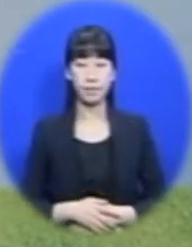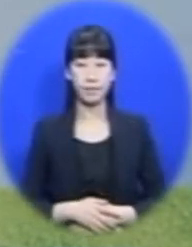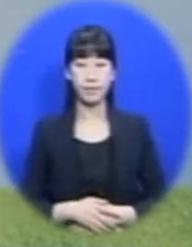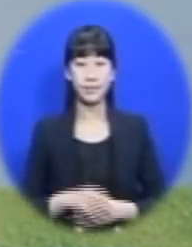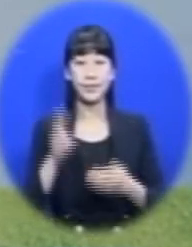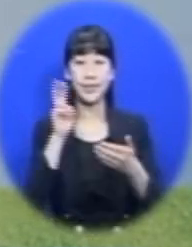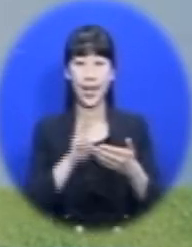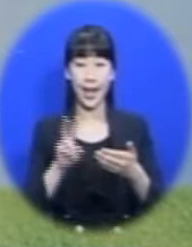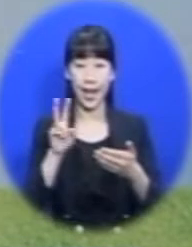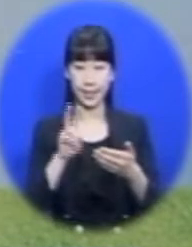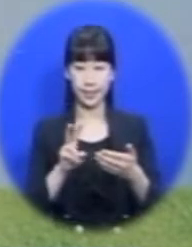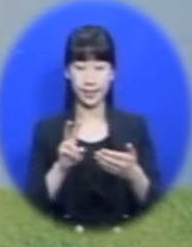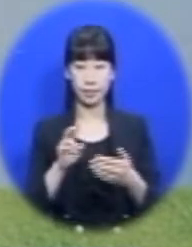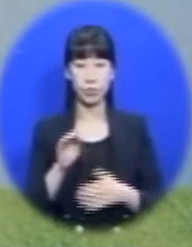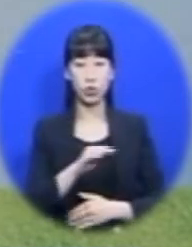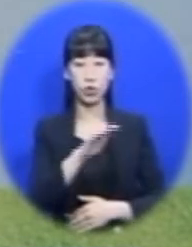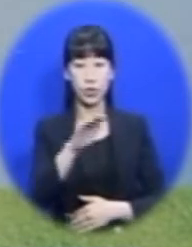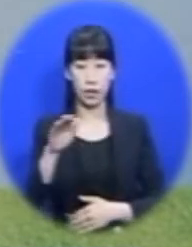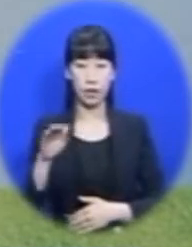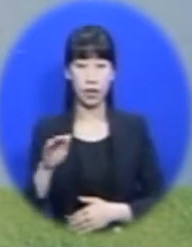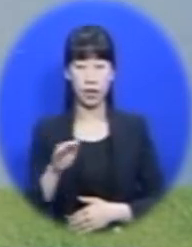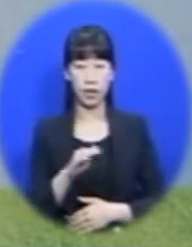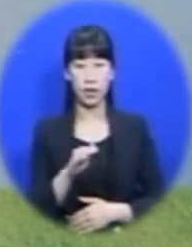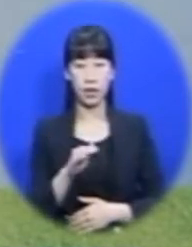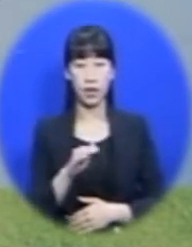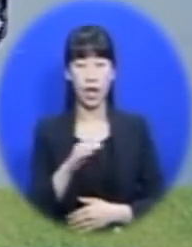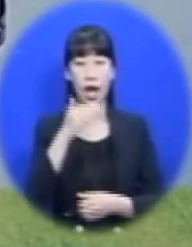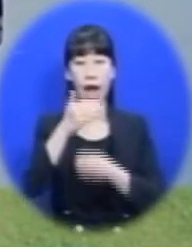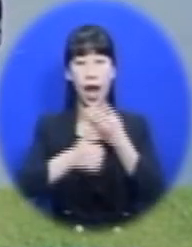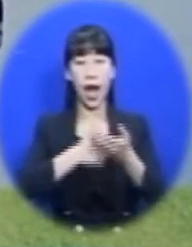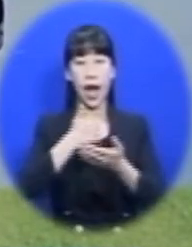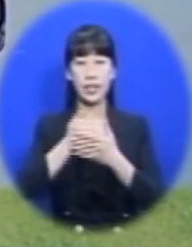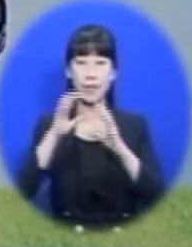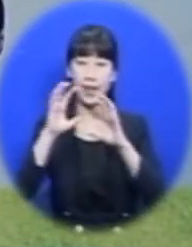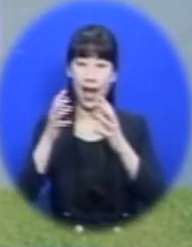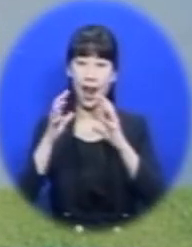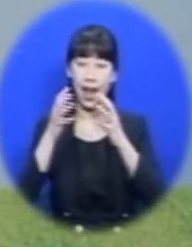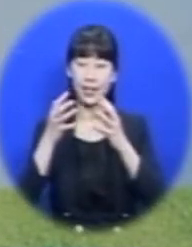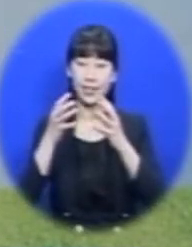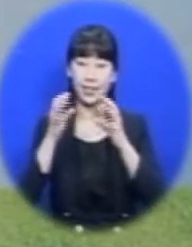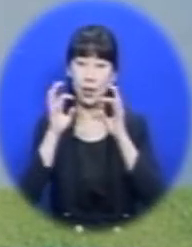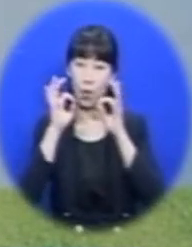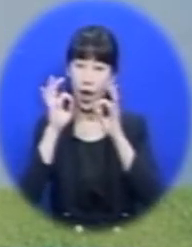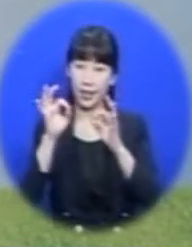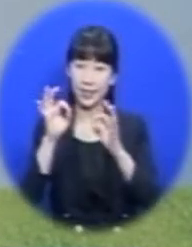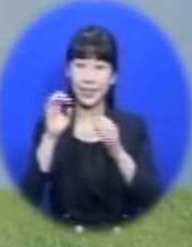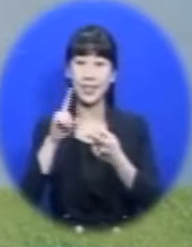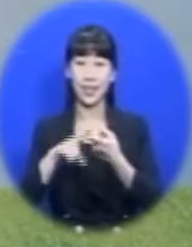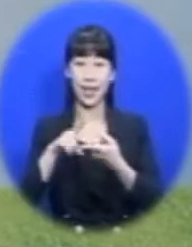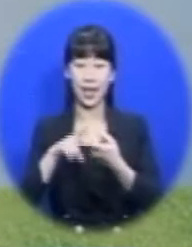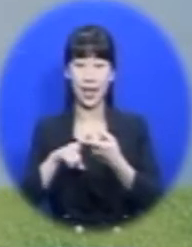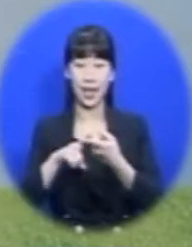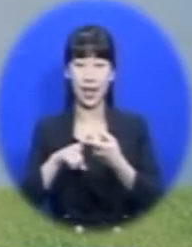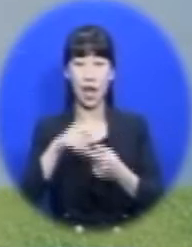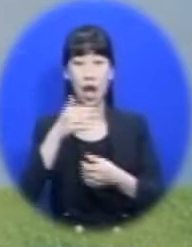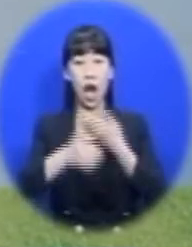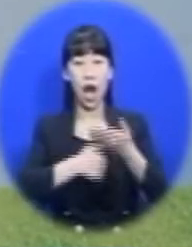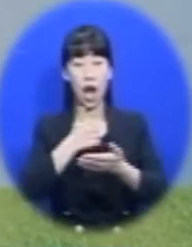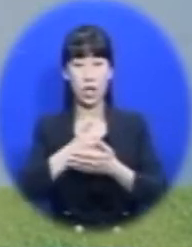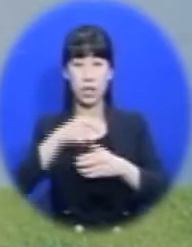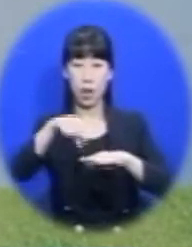찬양은 우리가 정말 하나님의 나라를 보았는지, 하나님이 왕 중에 왕이신 것을